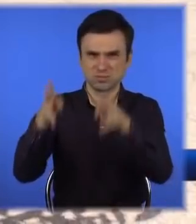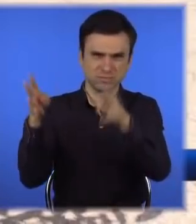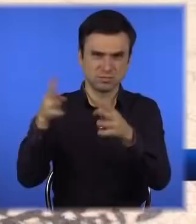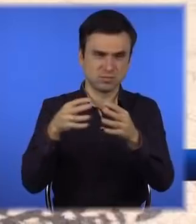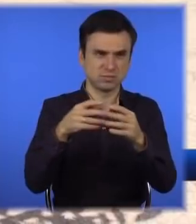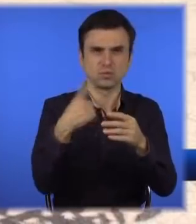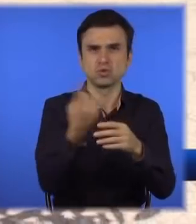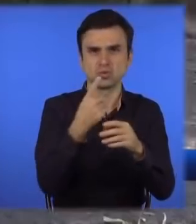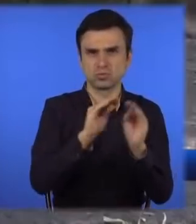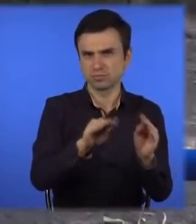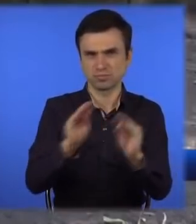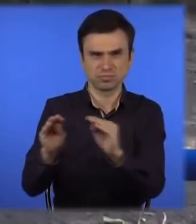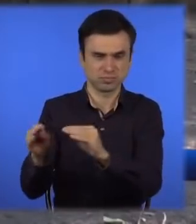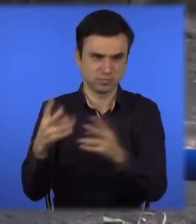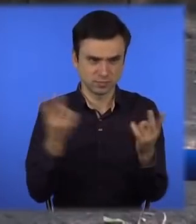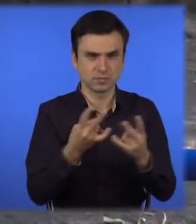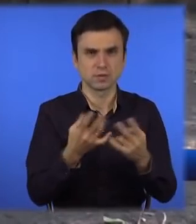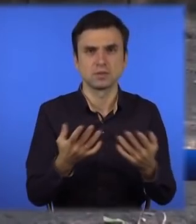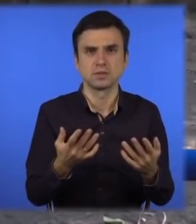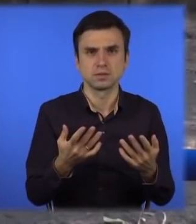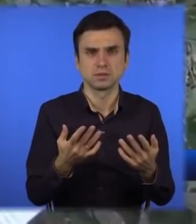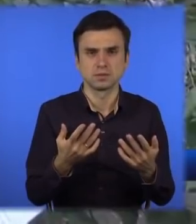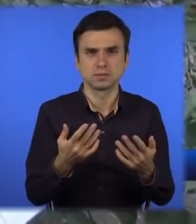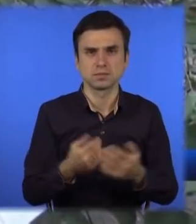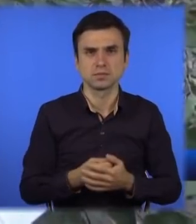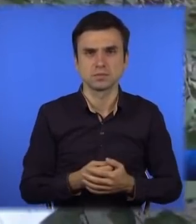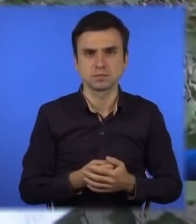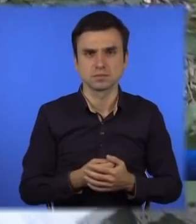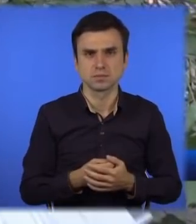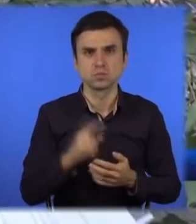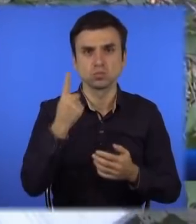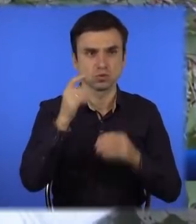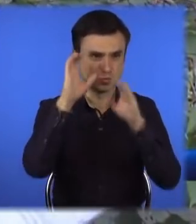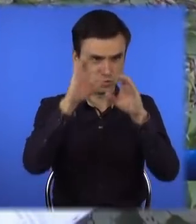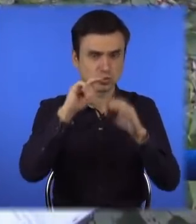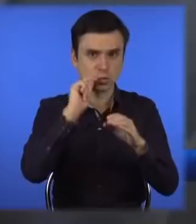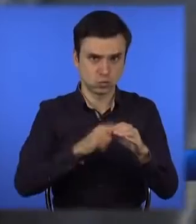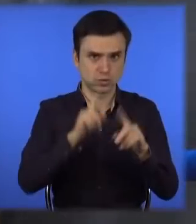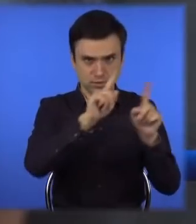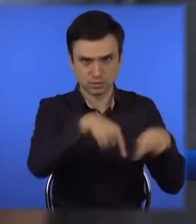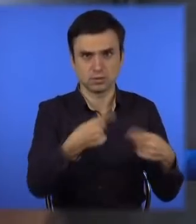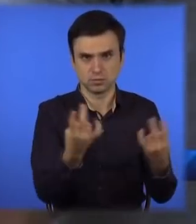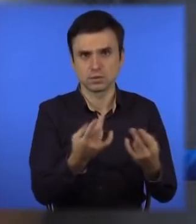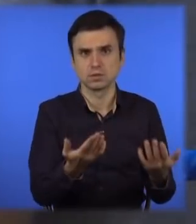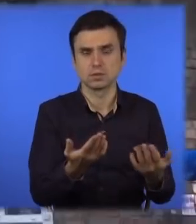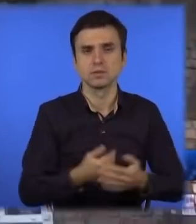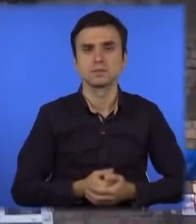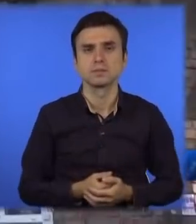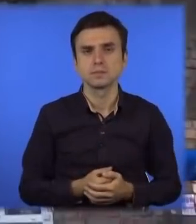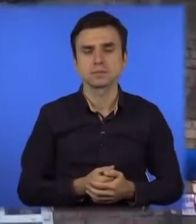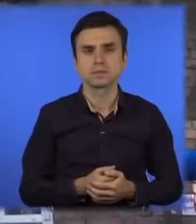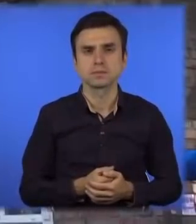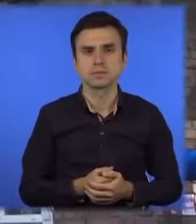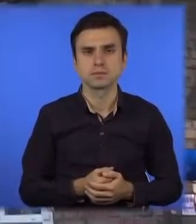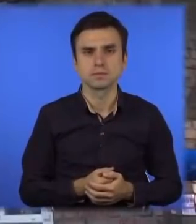гарантовані державою лічильники. Криворіжці зверталися в усі інстанції, але марно. Останньою надією стала приймальня нардепа